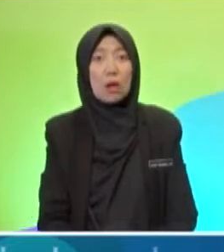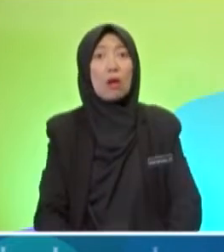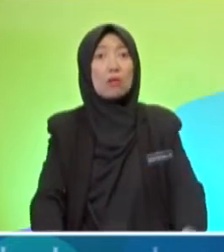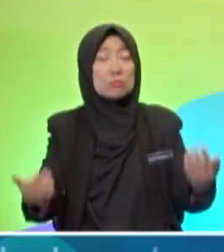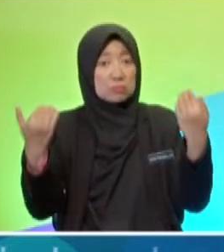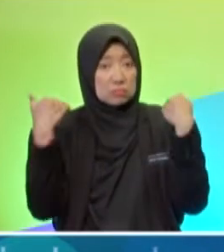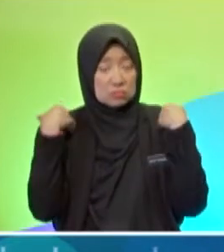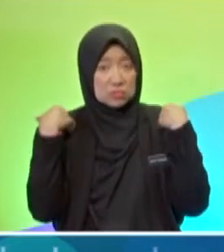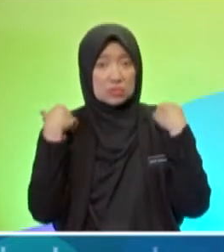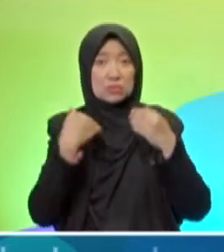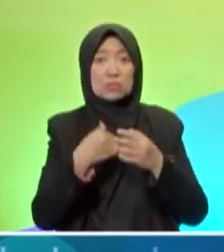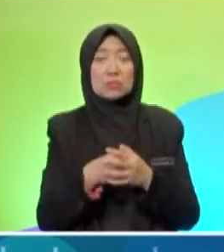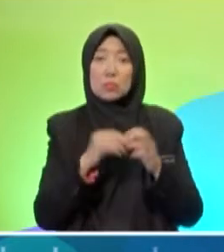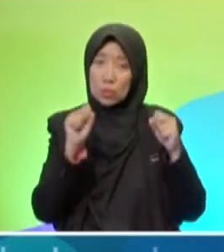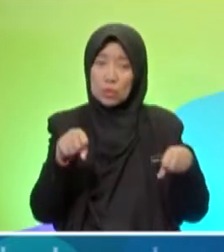Oke